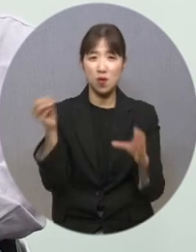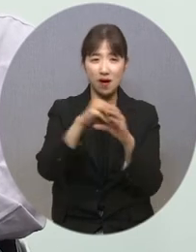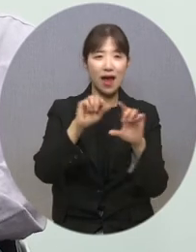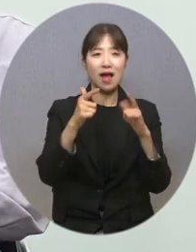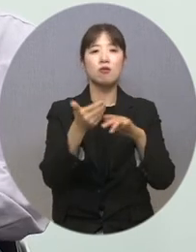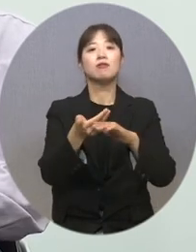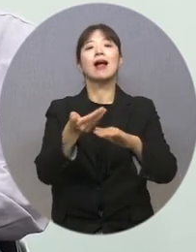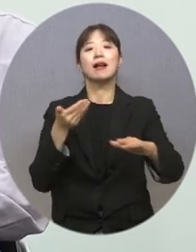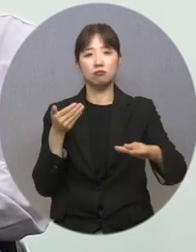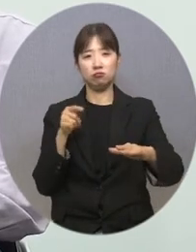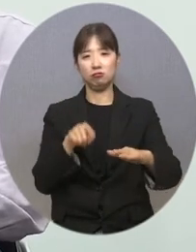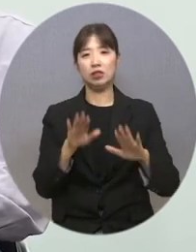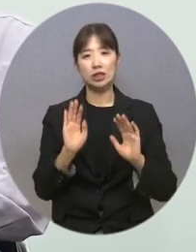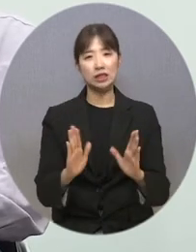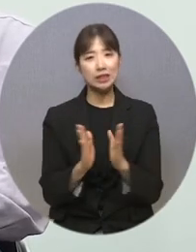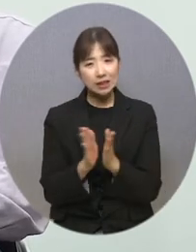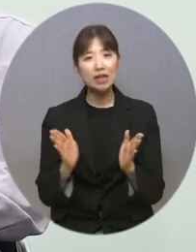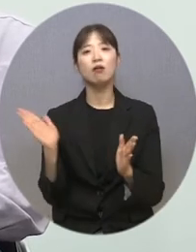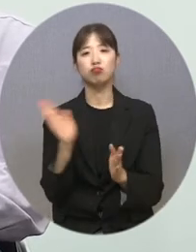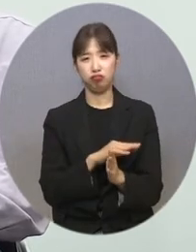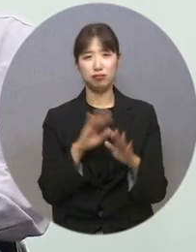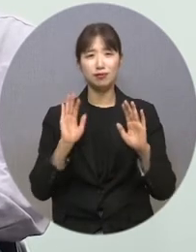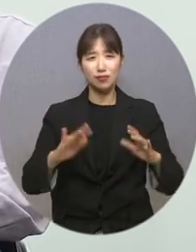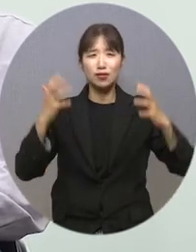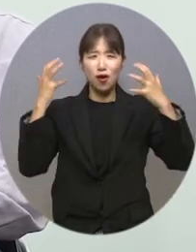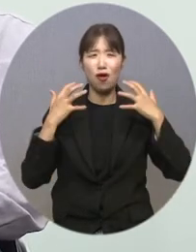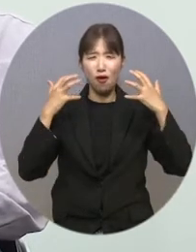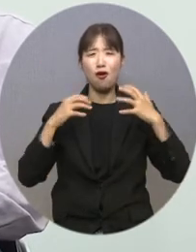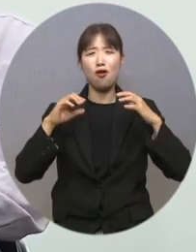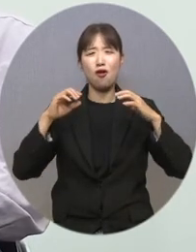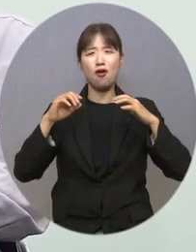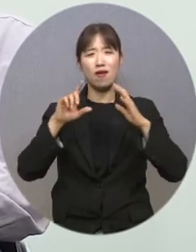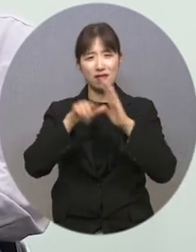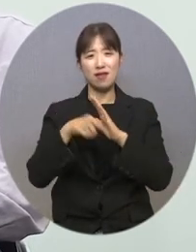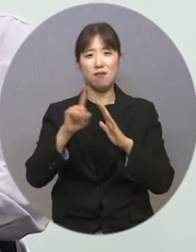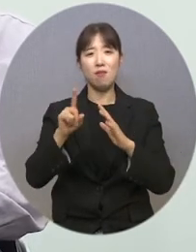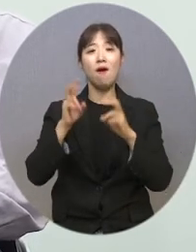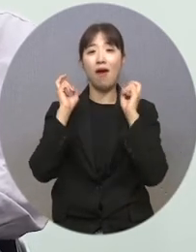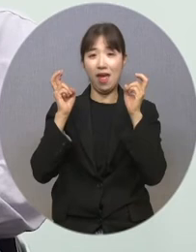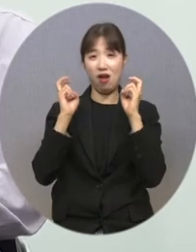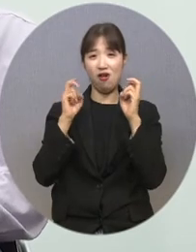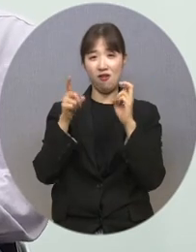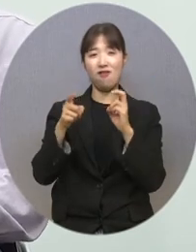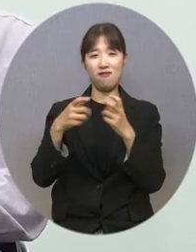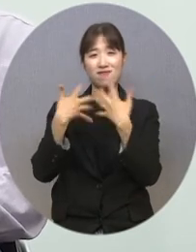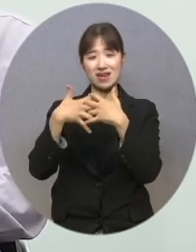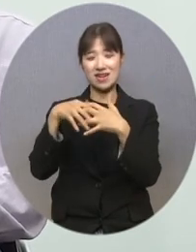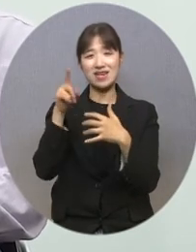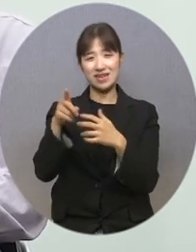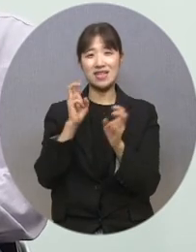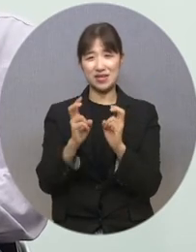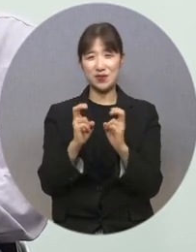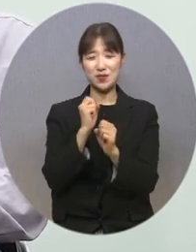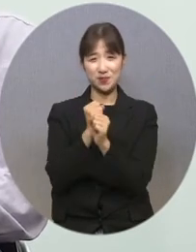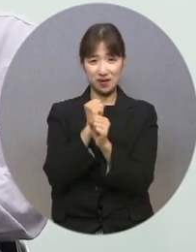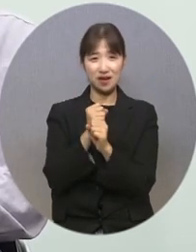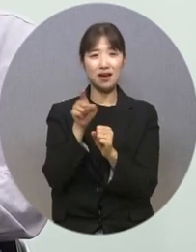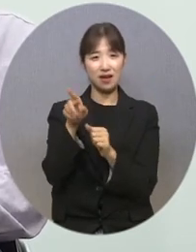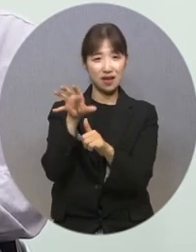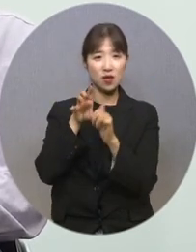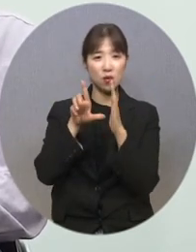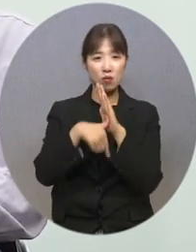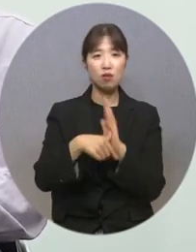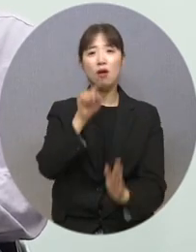사전에 뭔가 잘 되어 있으니까 여름 이 글좀 적잖아 요일에 에어컨 배트는 것도 전자 기기를 이용할 때 처음에 그리고